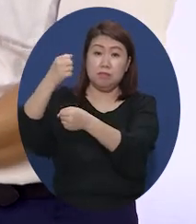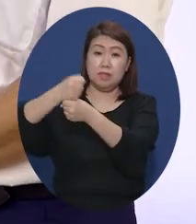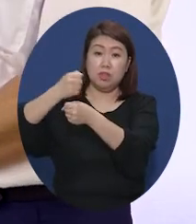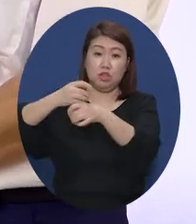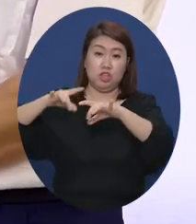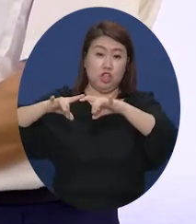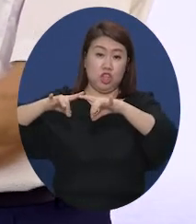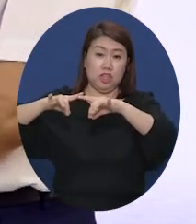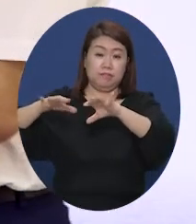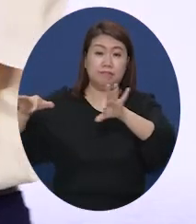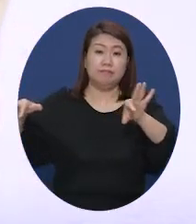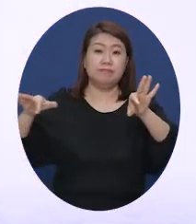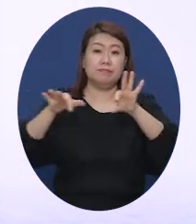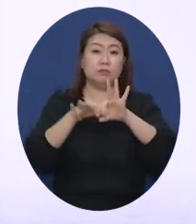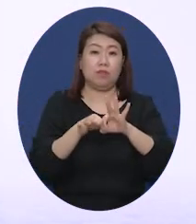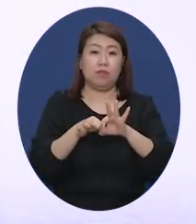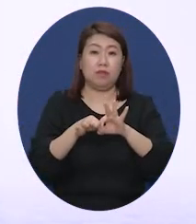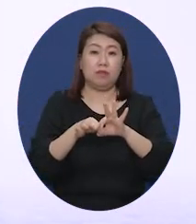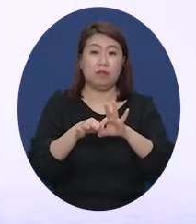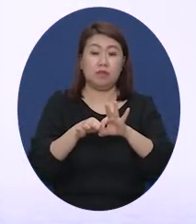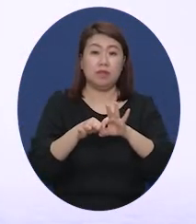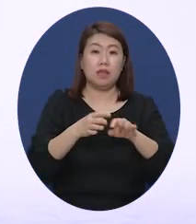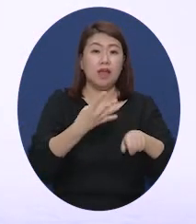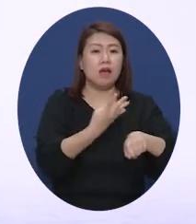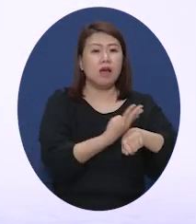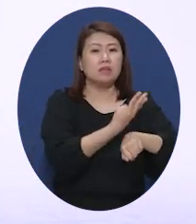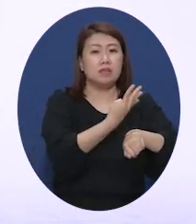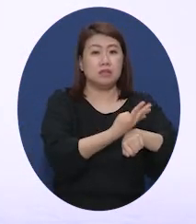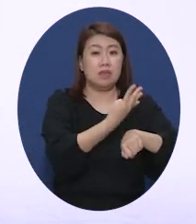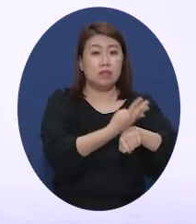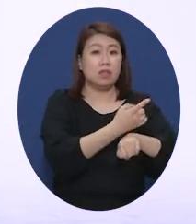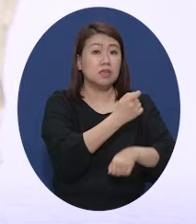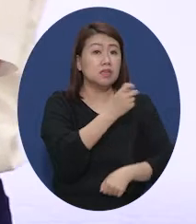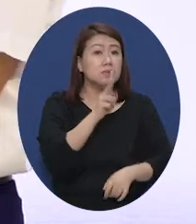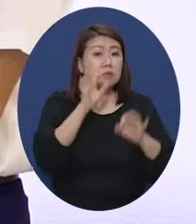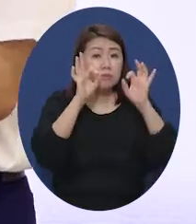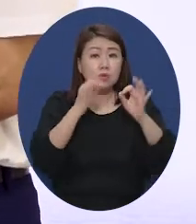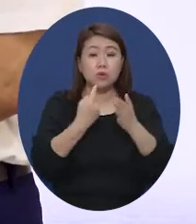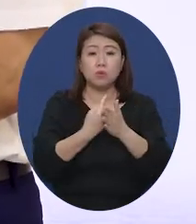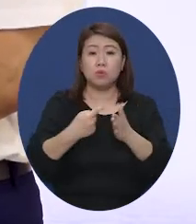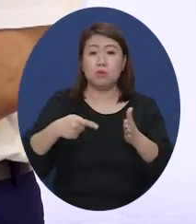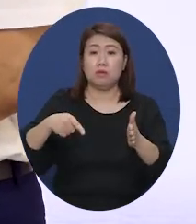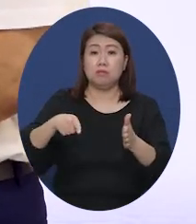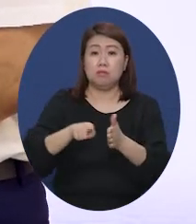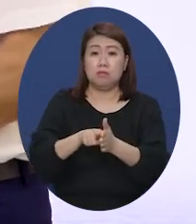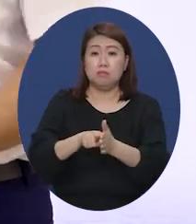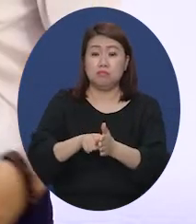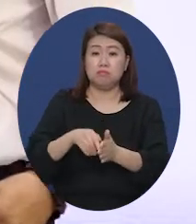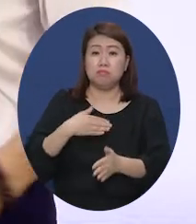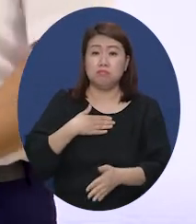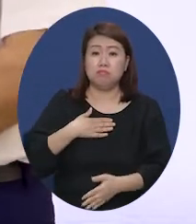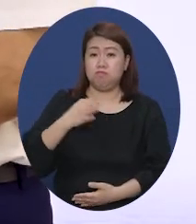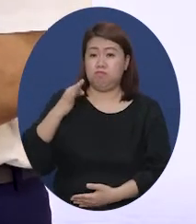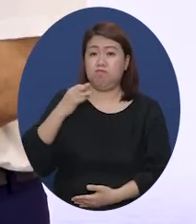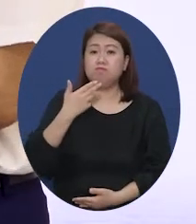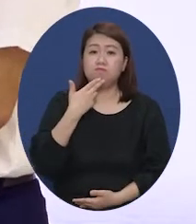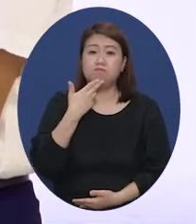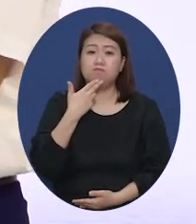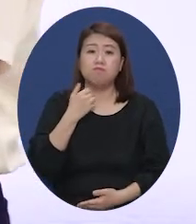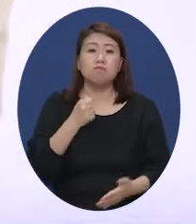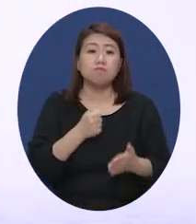전기가. 그죠? 그래서 4시간 정도 TV를 시청하려면은 이 사람들 돈이